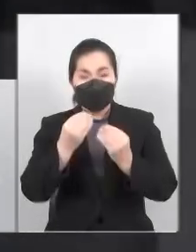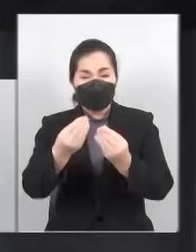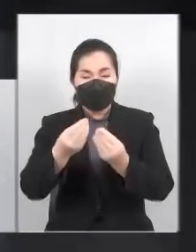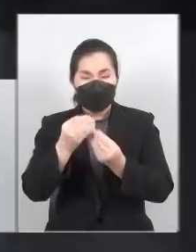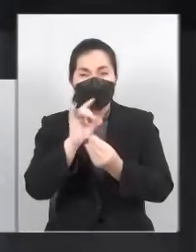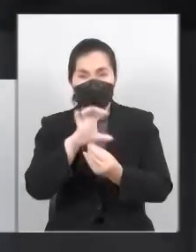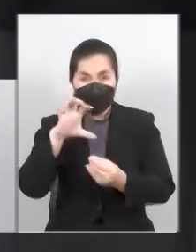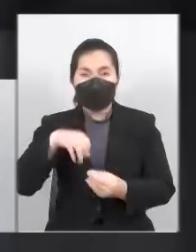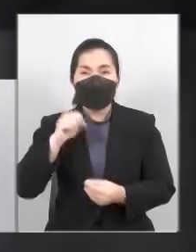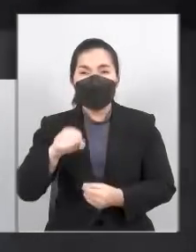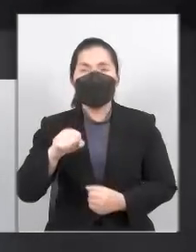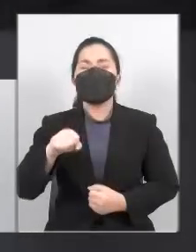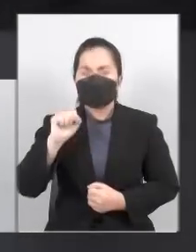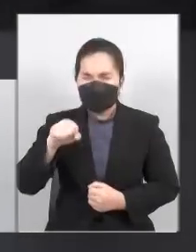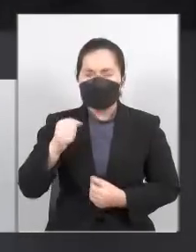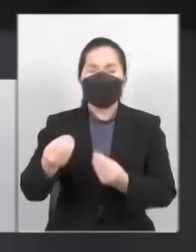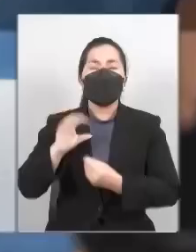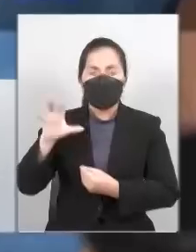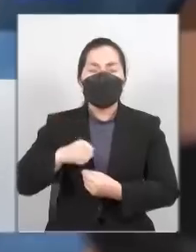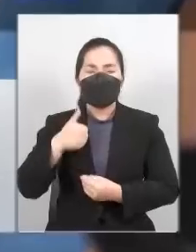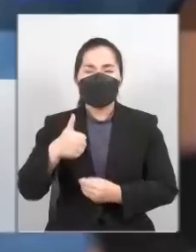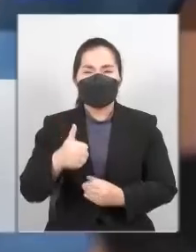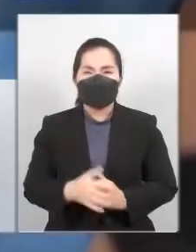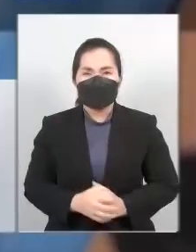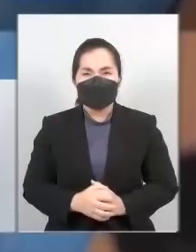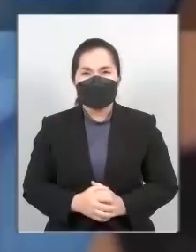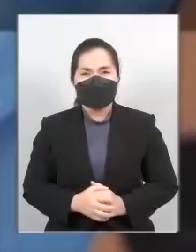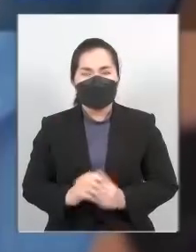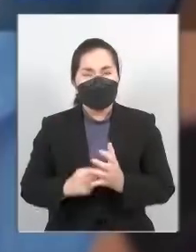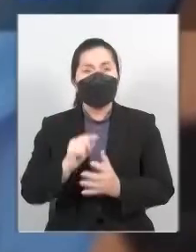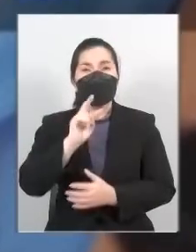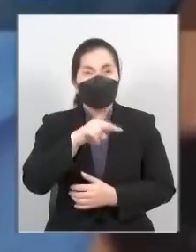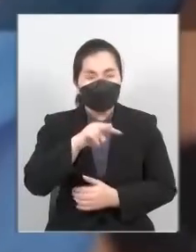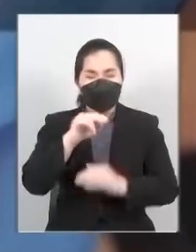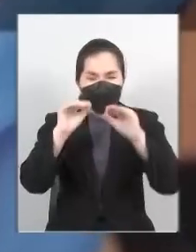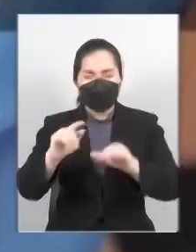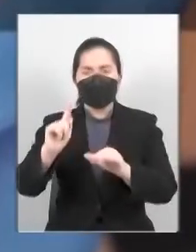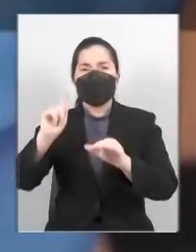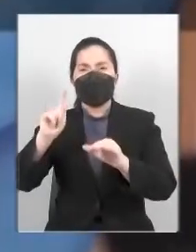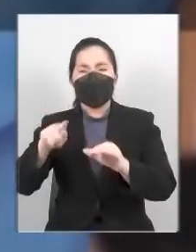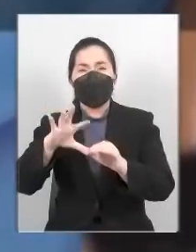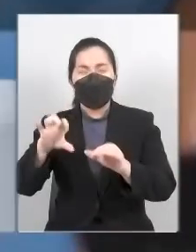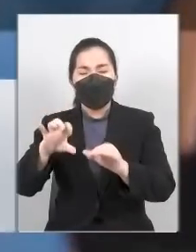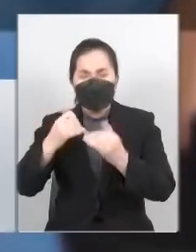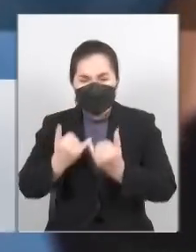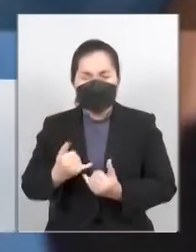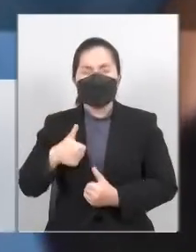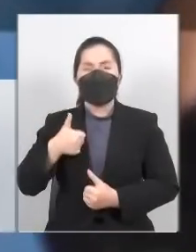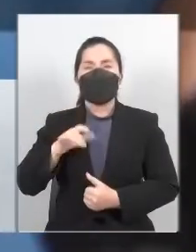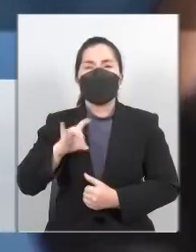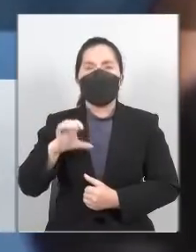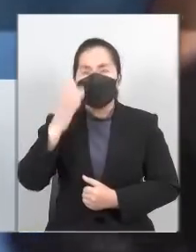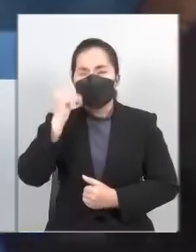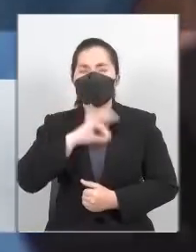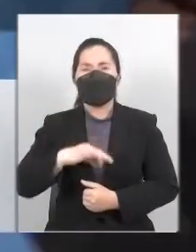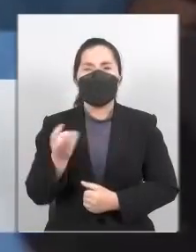เนาะ ใช่ให้ก็เอาค่ะดีกว่าไม่ได้เลย ตอนแรกได้2,000รอบที่สองได้1,500รอบนี้ได้800ทำไมให้น้อยจัง